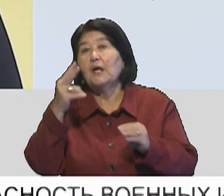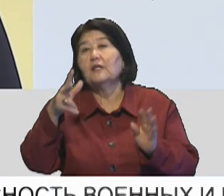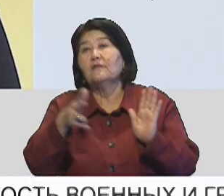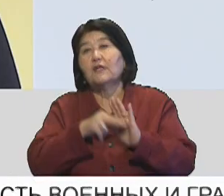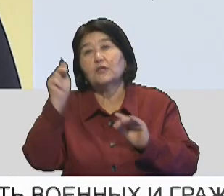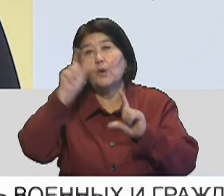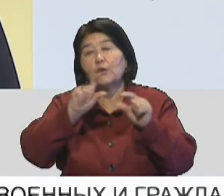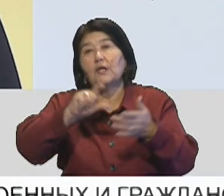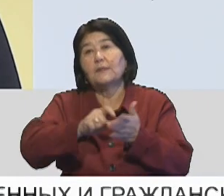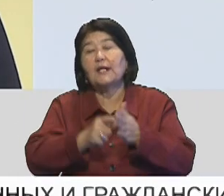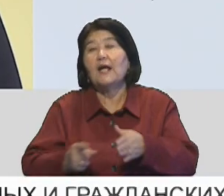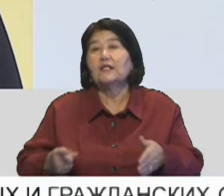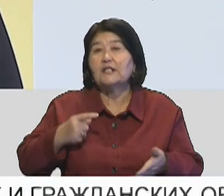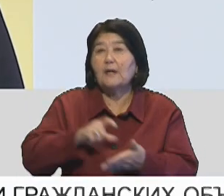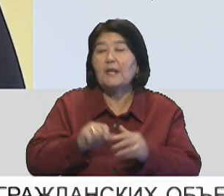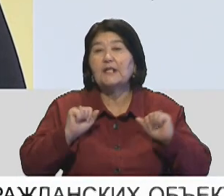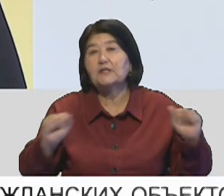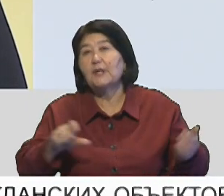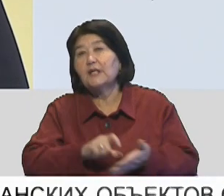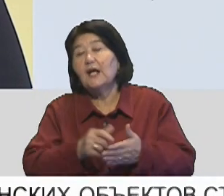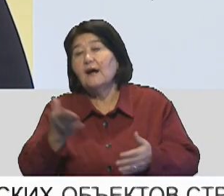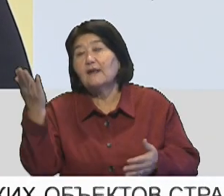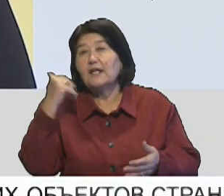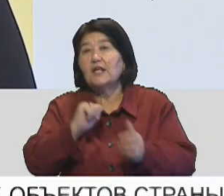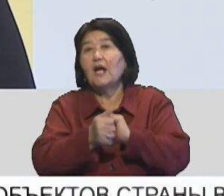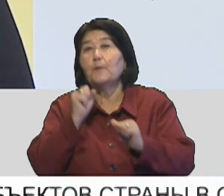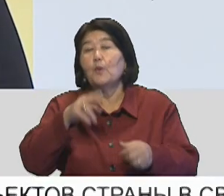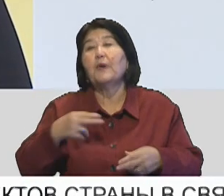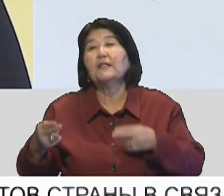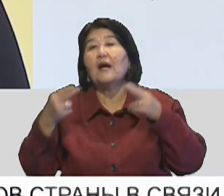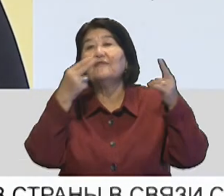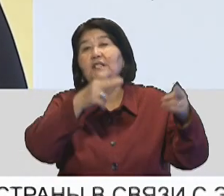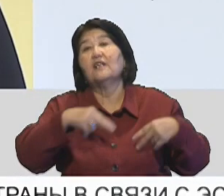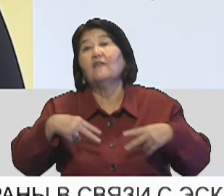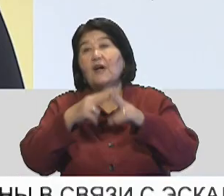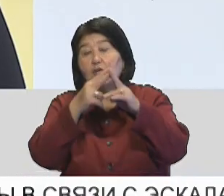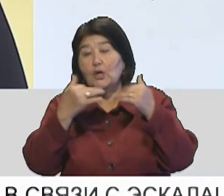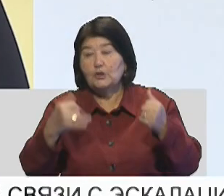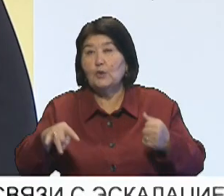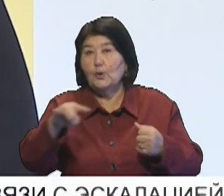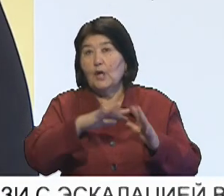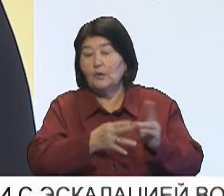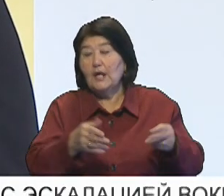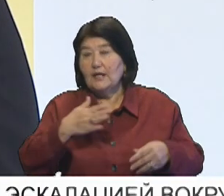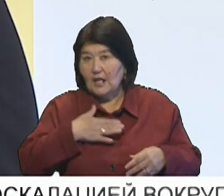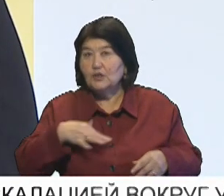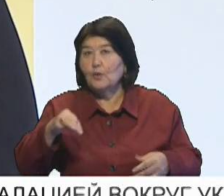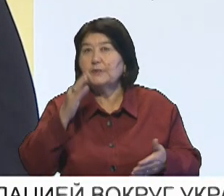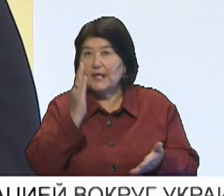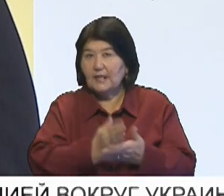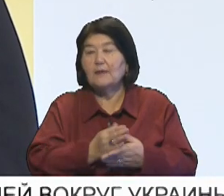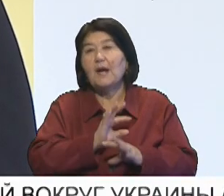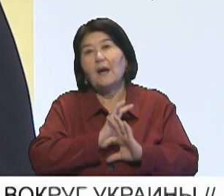учебных классов мастерские спортивные залы раньше для обмена опытом мы ездили в Астану сегодня в район потому что и в нашей области имеются